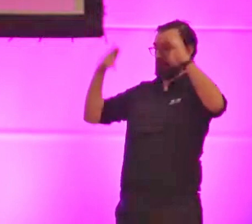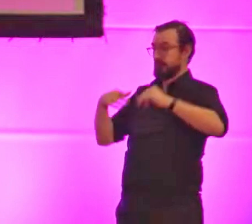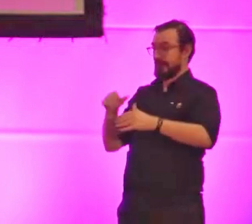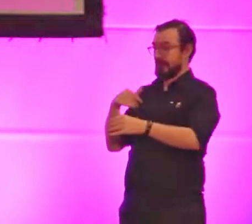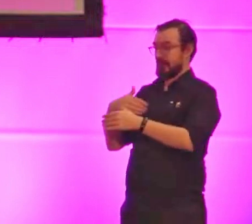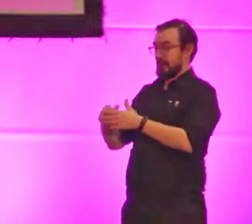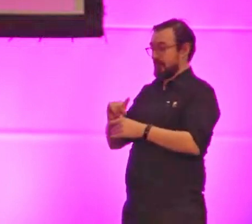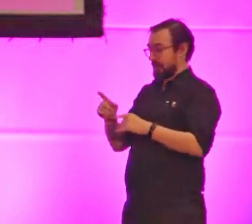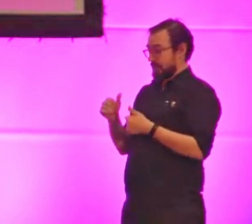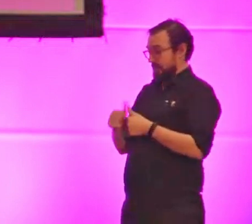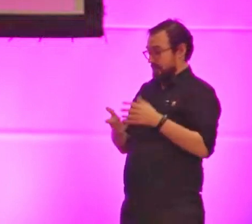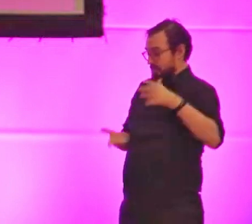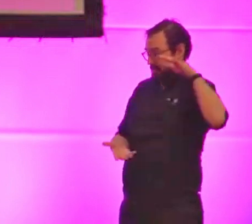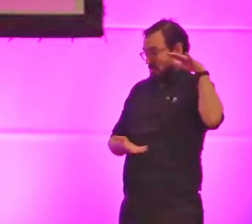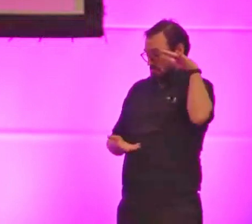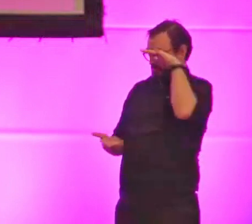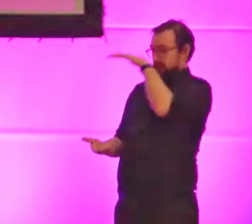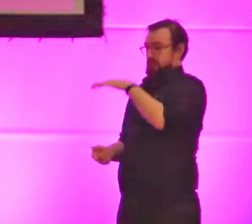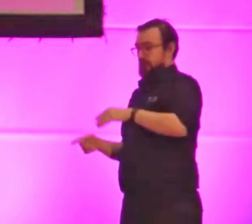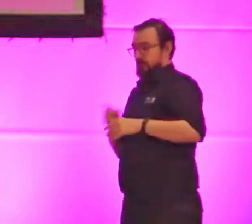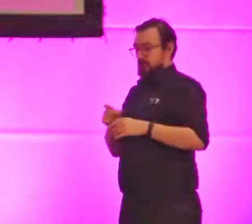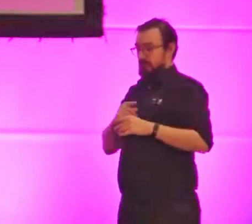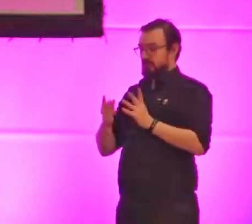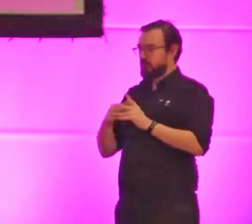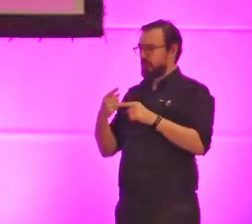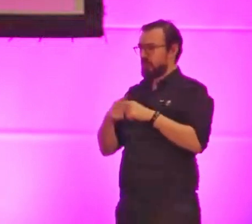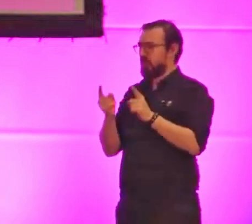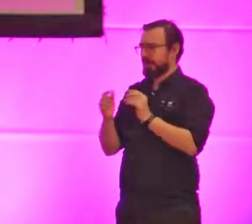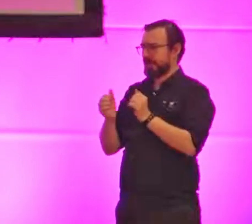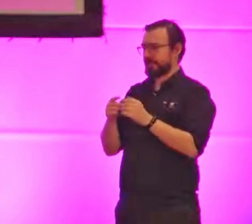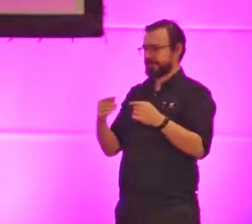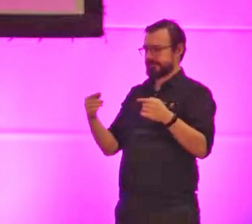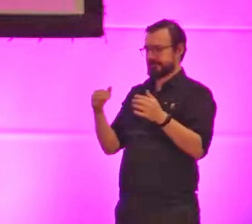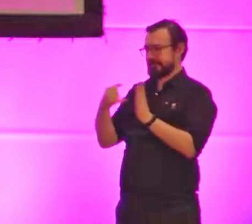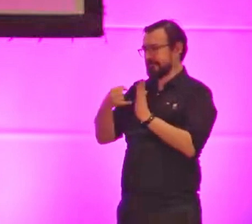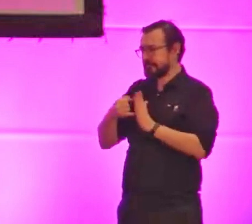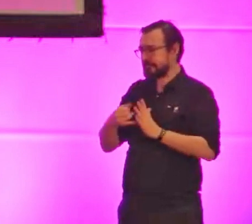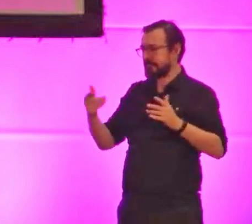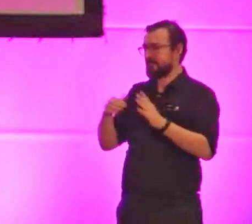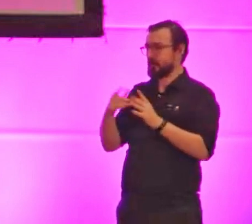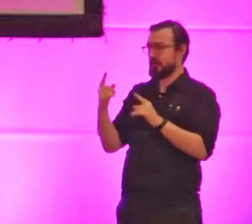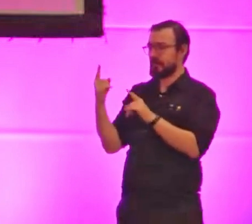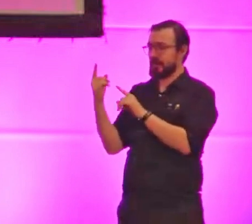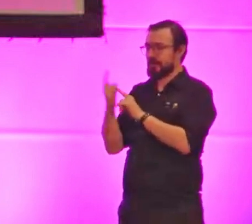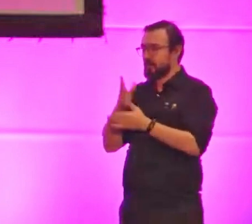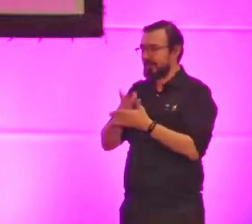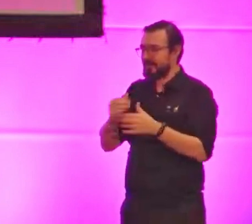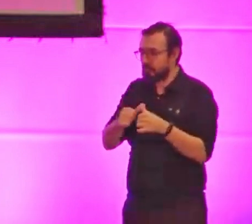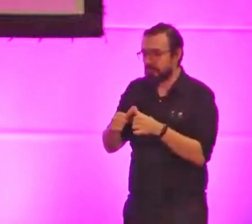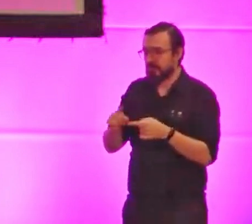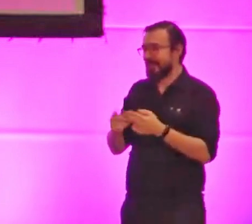med alla dessa rapporter och när det är väldigt vilda rapporter från alla möjliga håll. Från